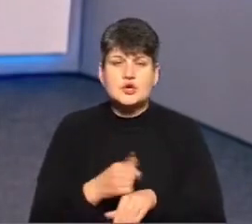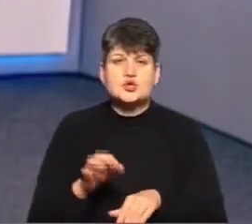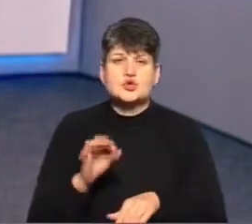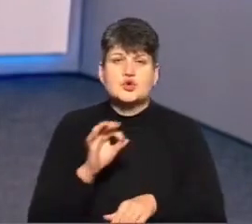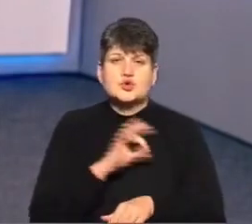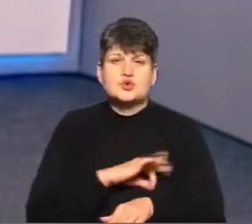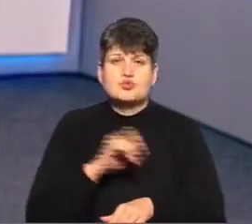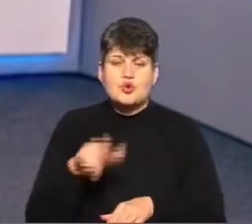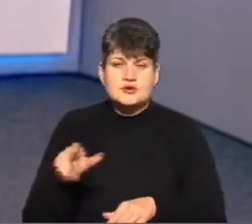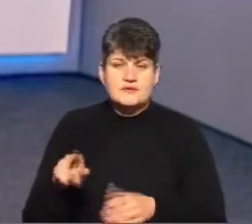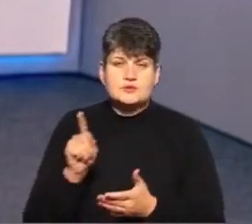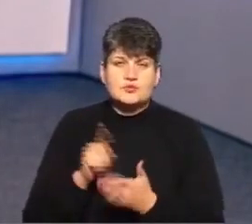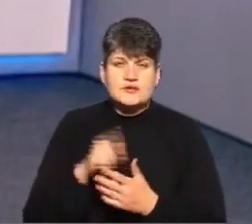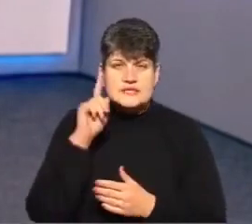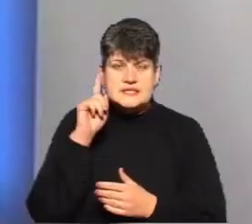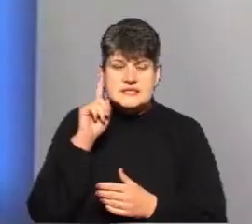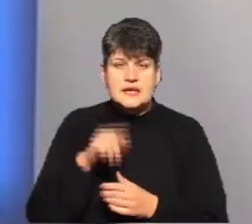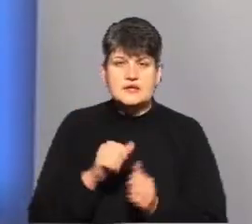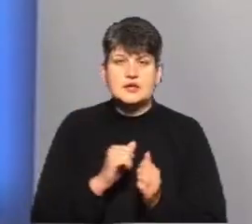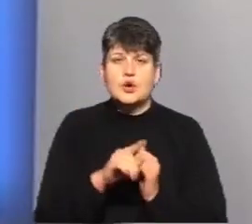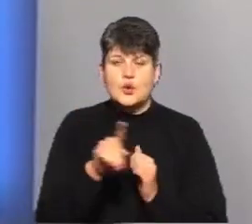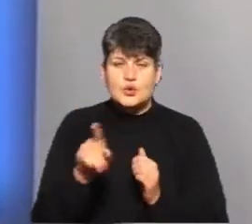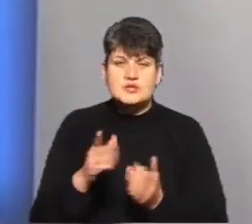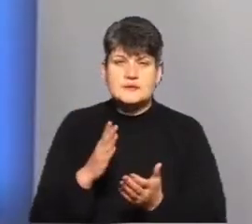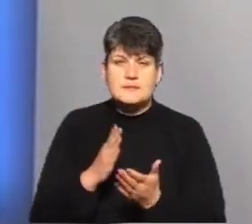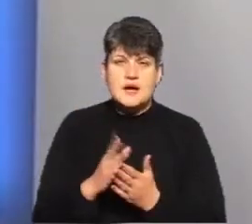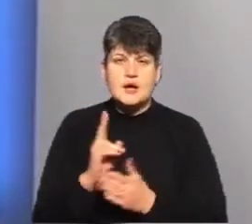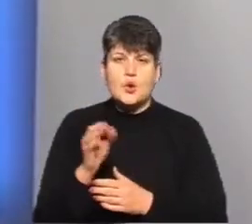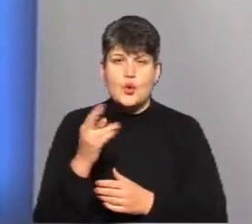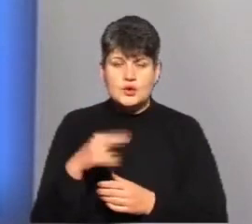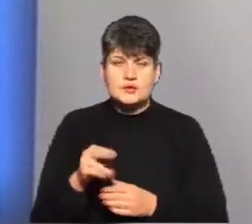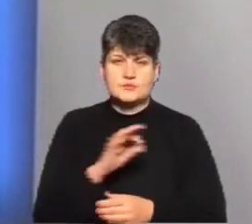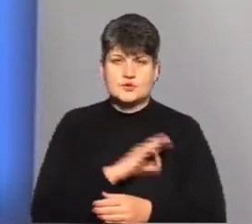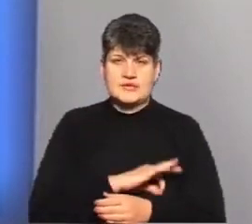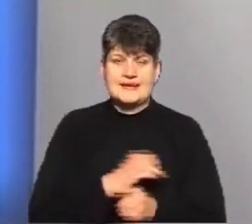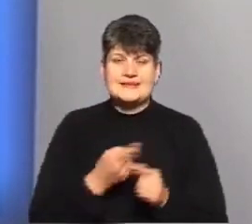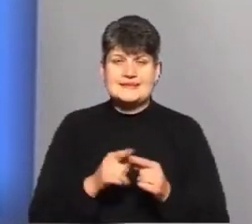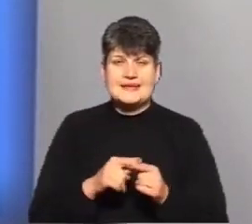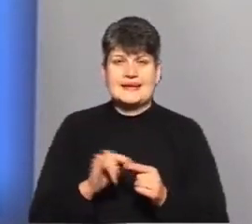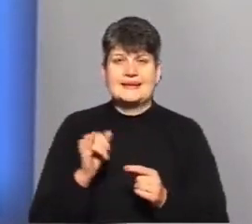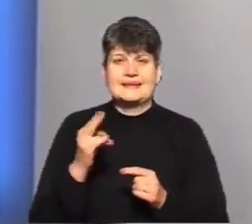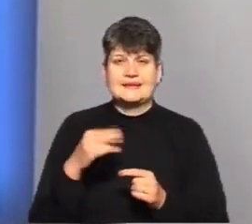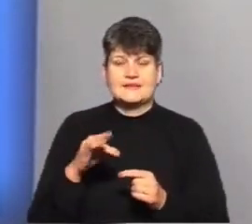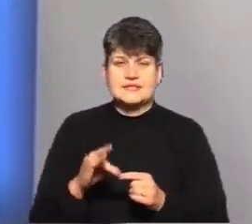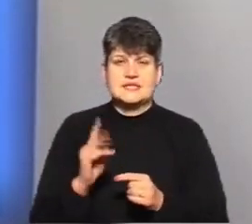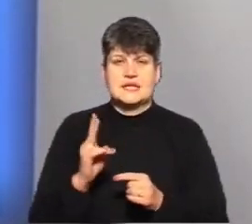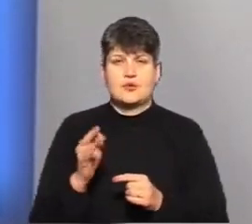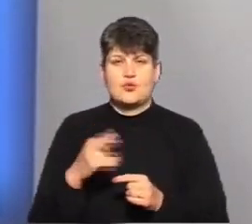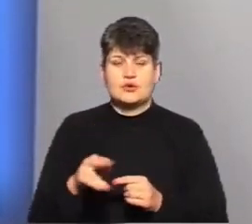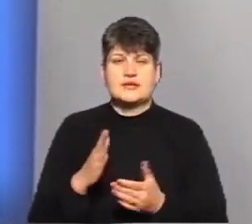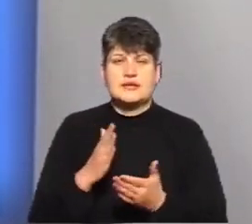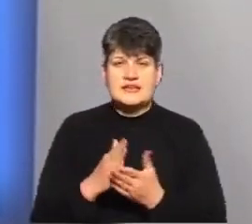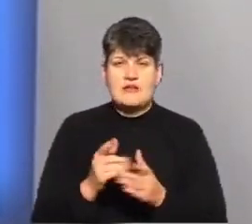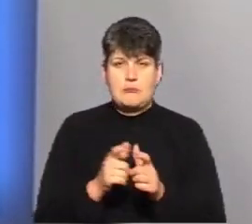кожен споживач має код споживача. Це є ідентифікаційний енергетичний код, який є в платіжці, він має 16 знаків. І коли